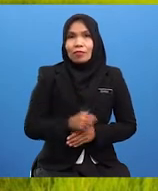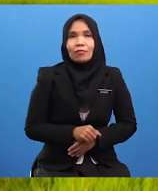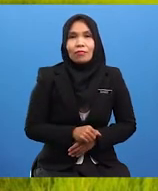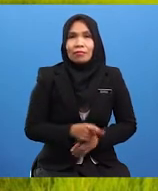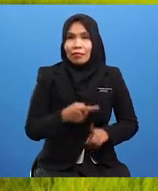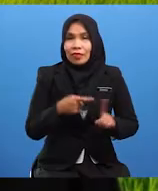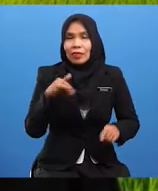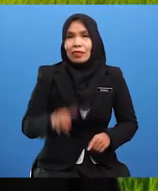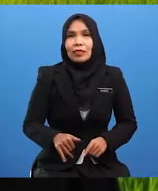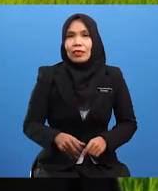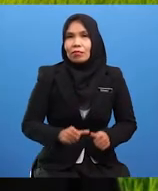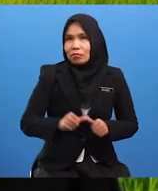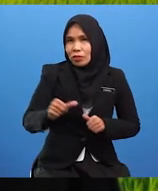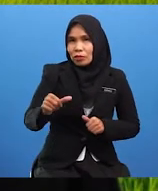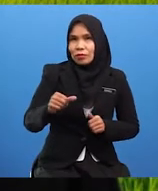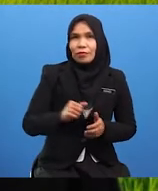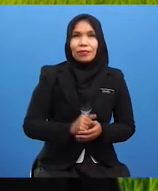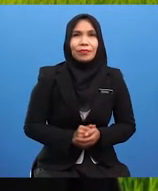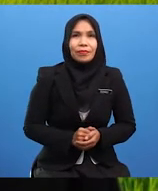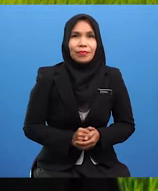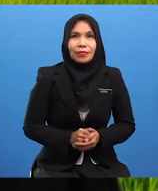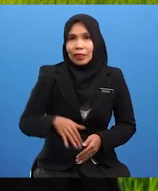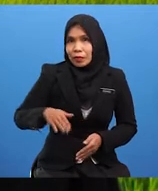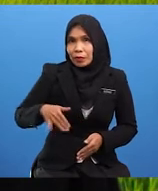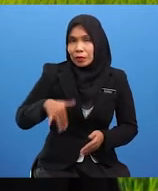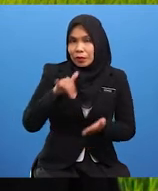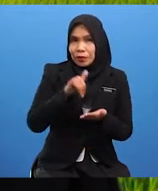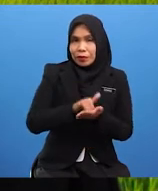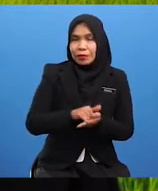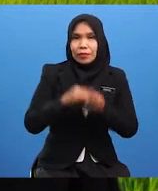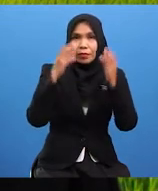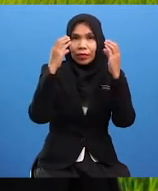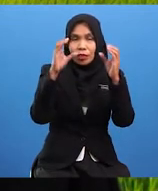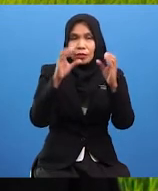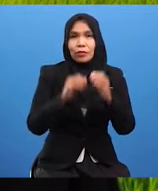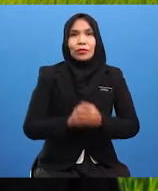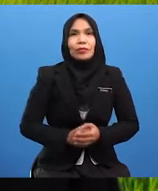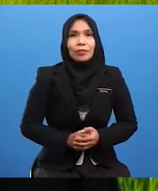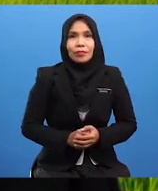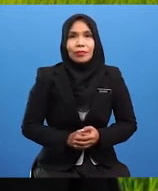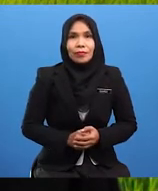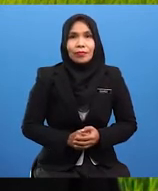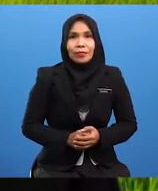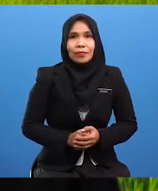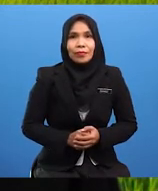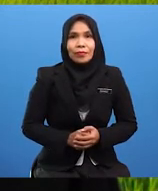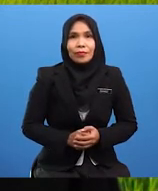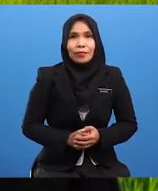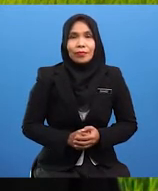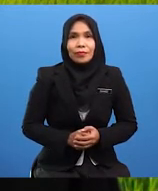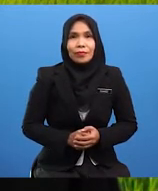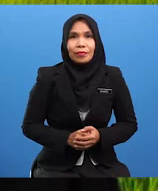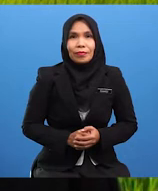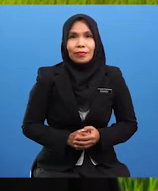jauh. Tapi sebelum itu, cikgu nak dedahkan murid-murid